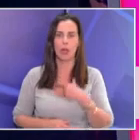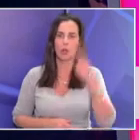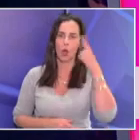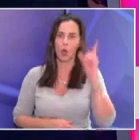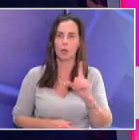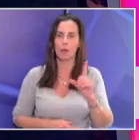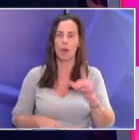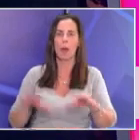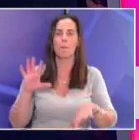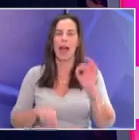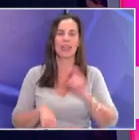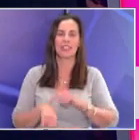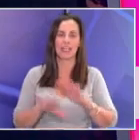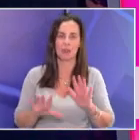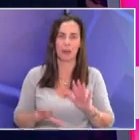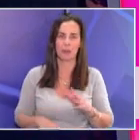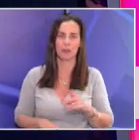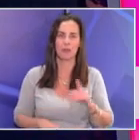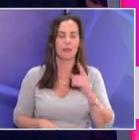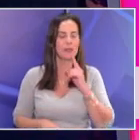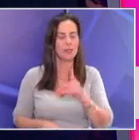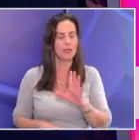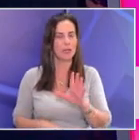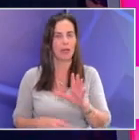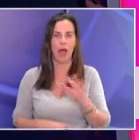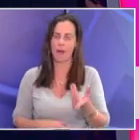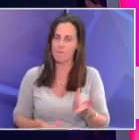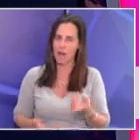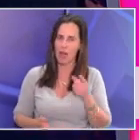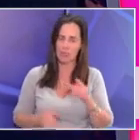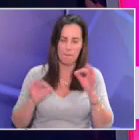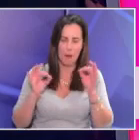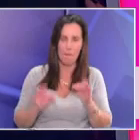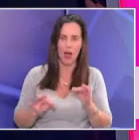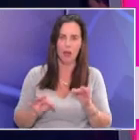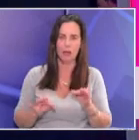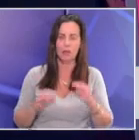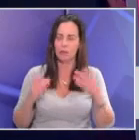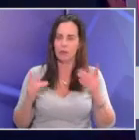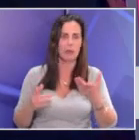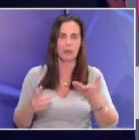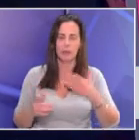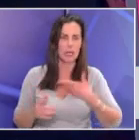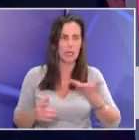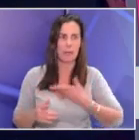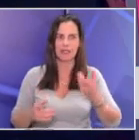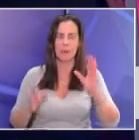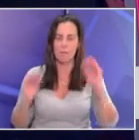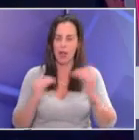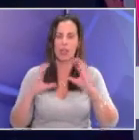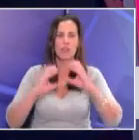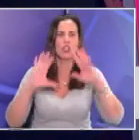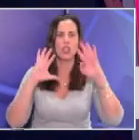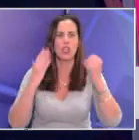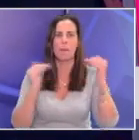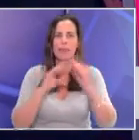אם בחרת את העיתוי. לצערי סימנת לא. סימנת על היומן, אבל כאילו זה בא לך כמו טיל ישיר לתוך הוועידה, כביש